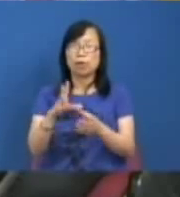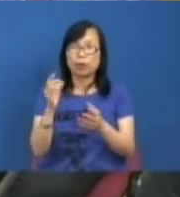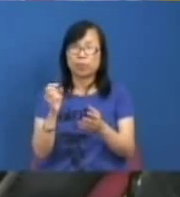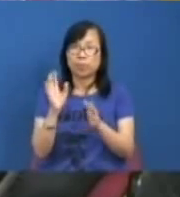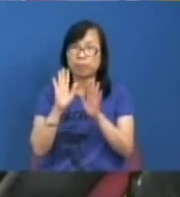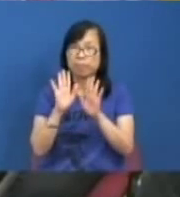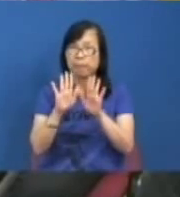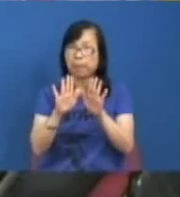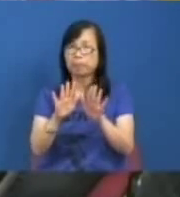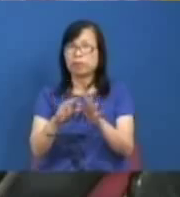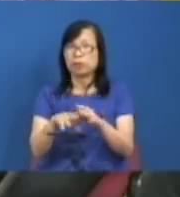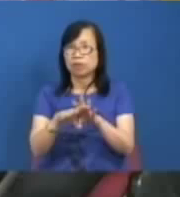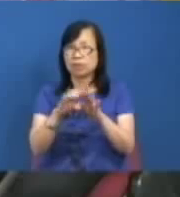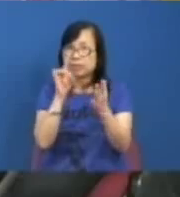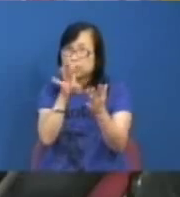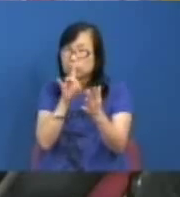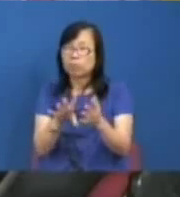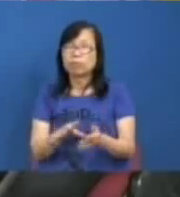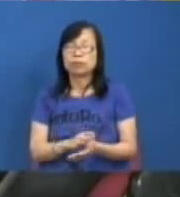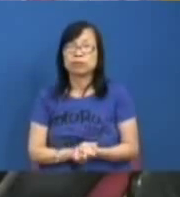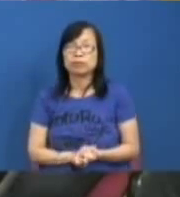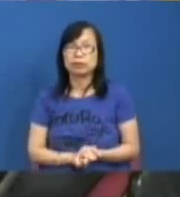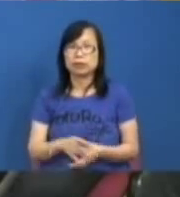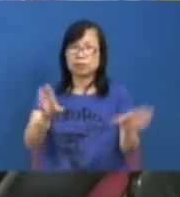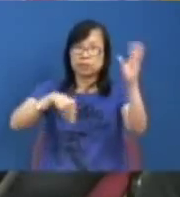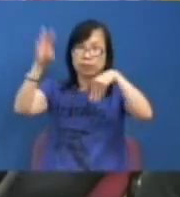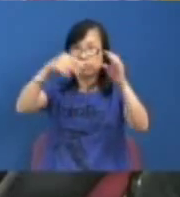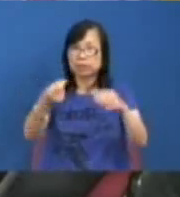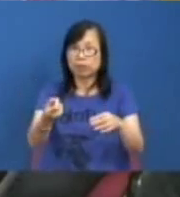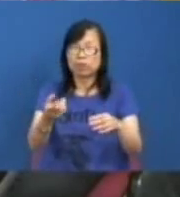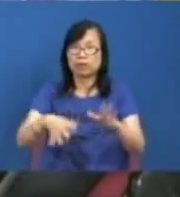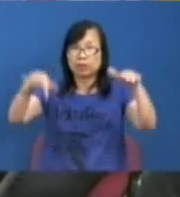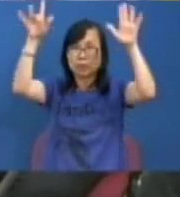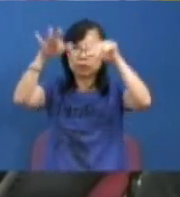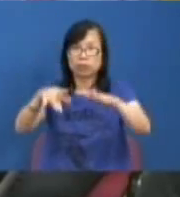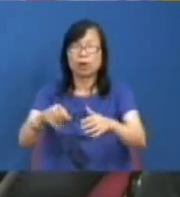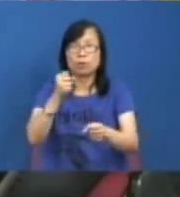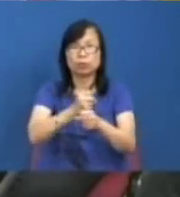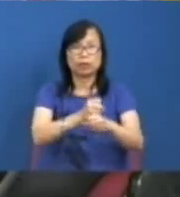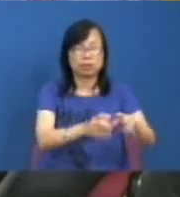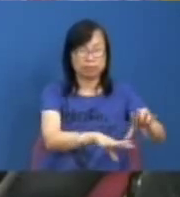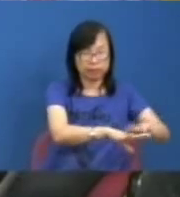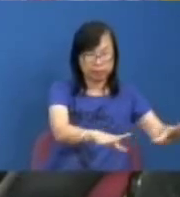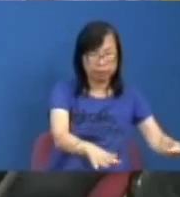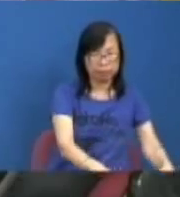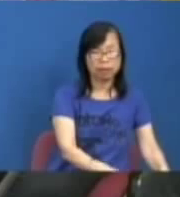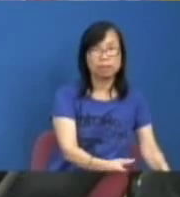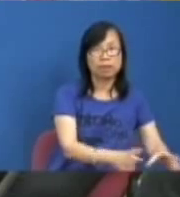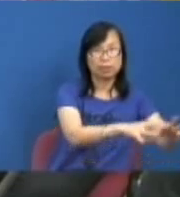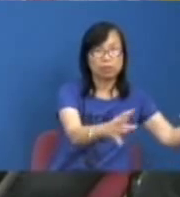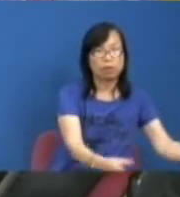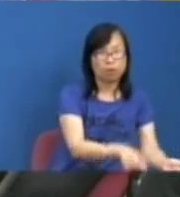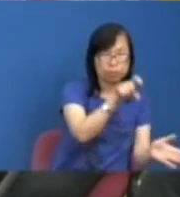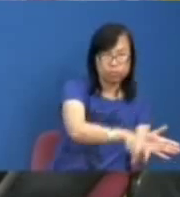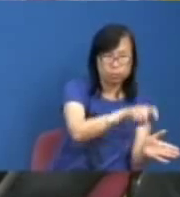哋點樣去收集到咁少比較少量啲雨水咧？我哋可以做一個地底缸嚇、去儲存咗啲